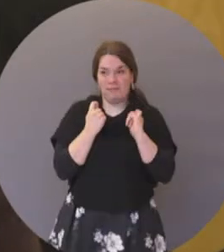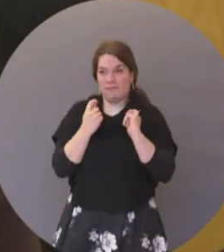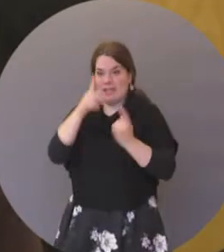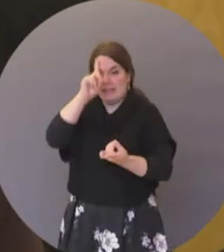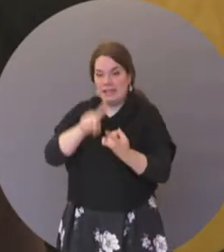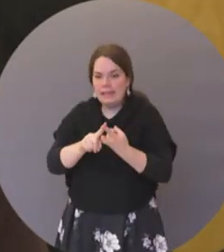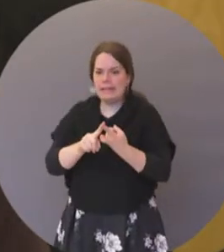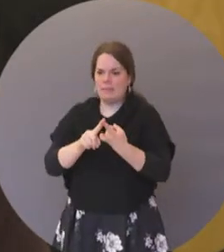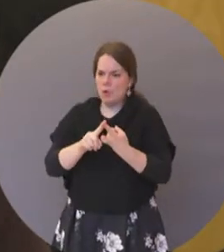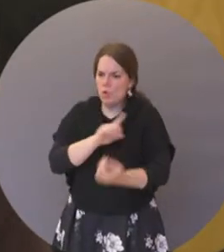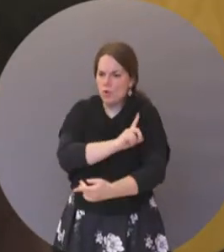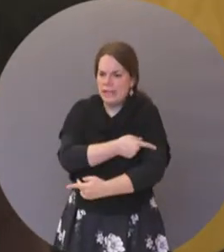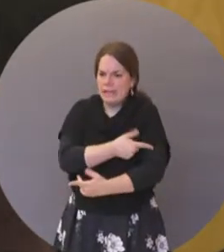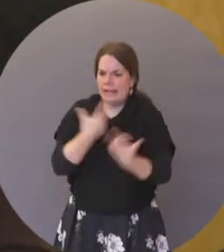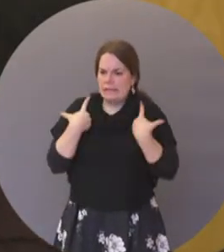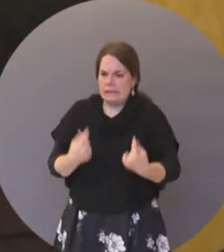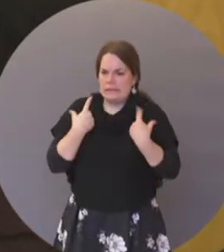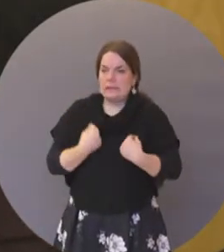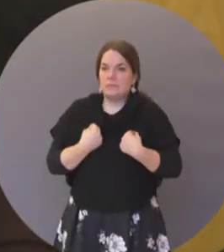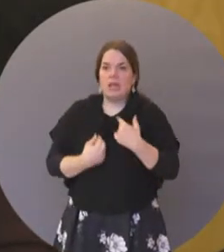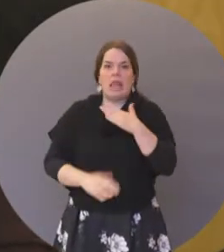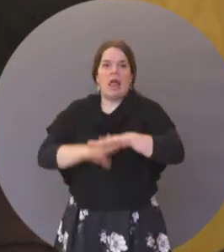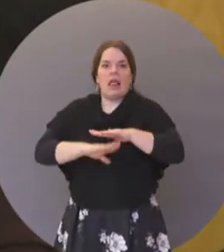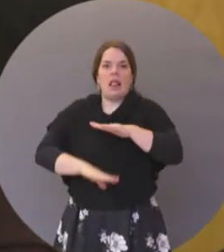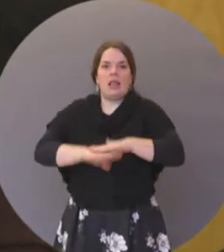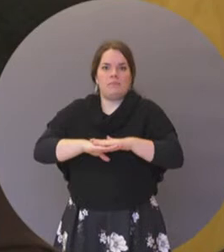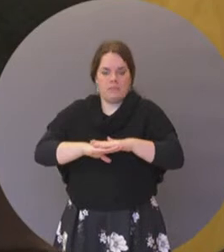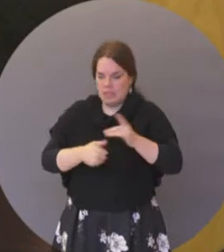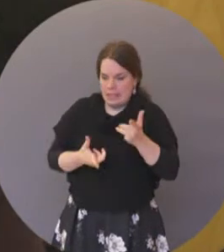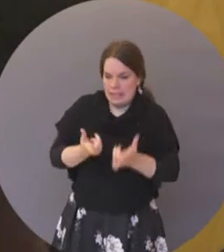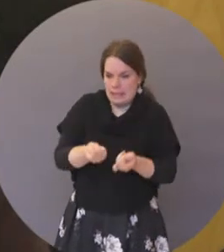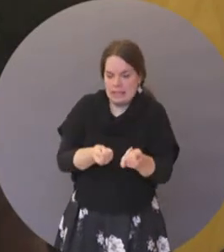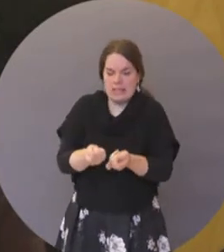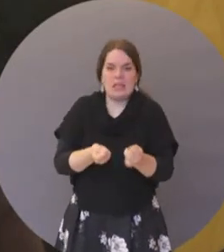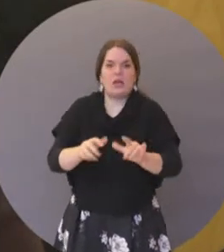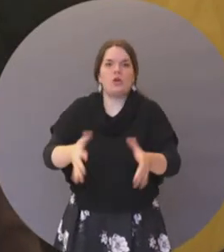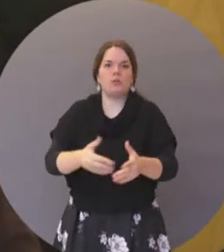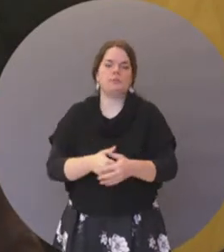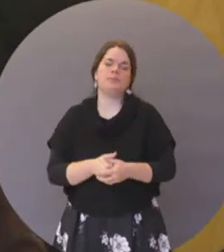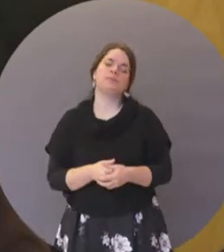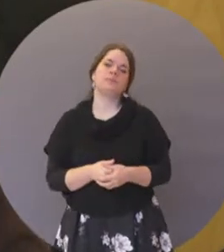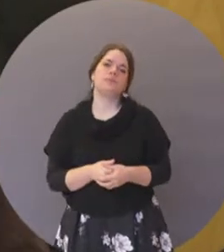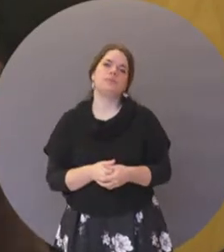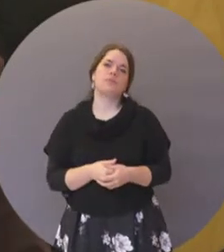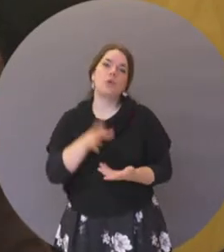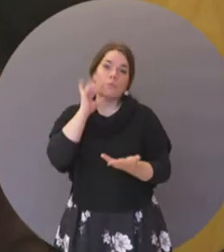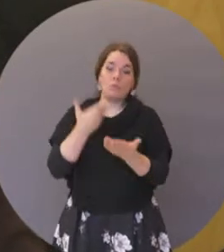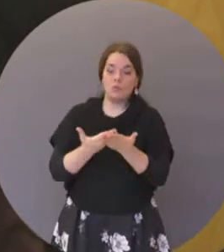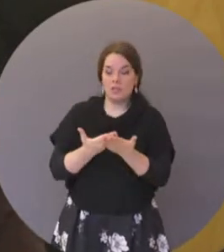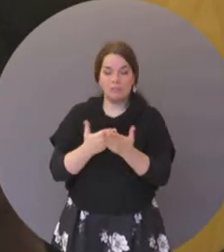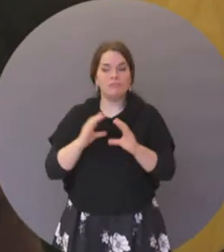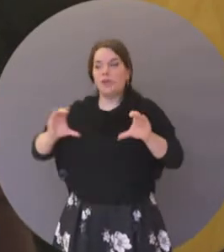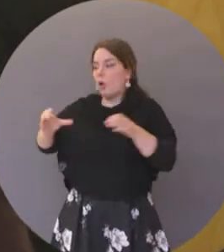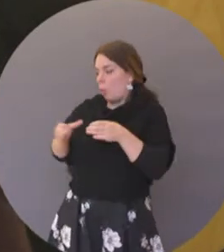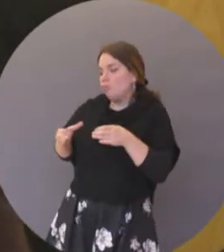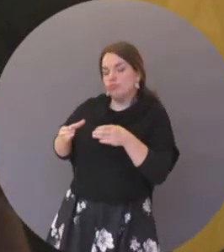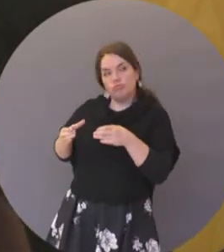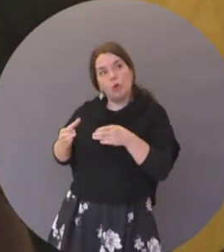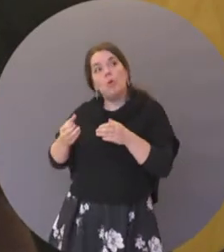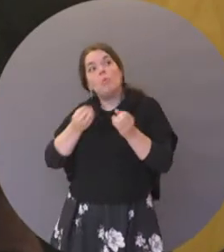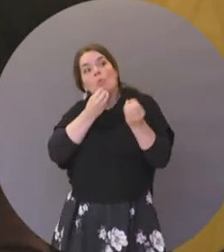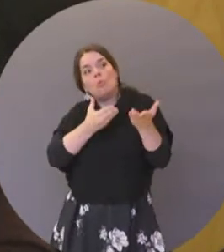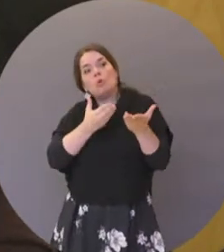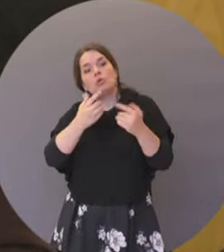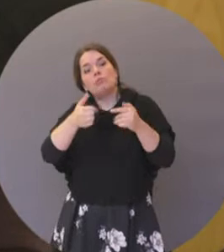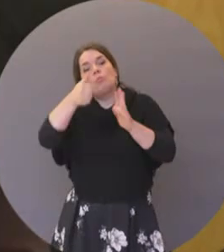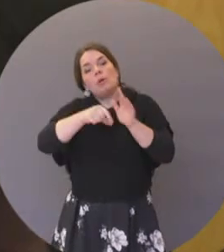énergétique aussi notre groupe propose que soit inscrit à l'ordre du jour de notre prochaine séance